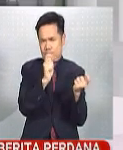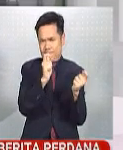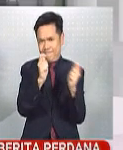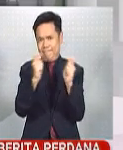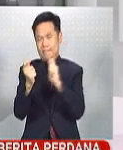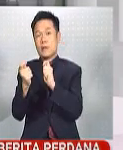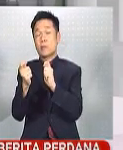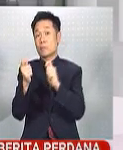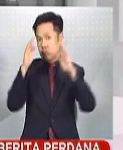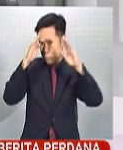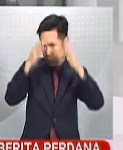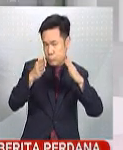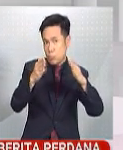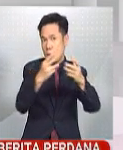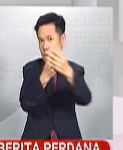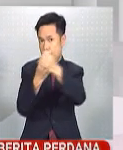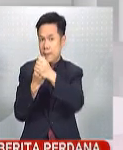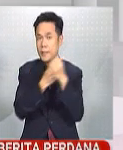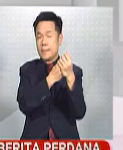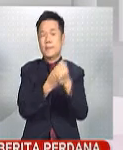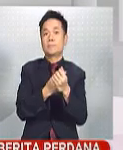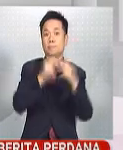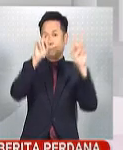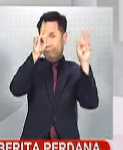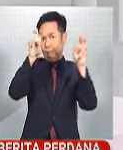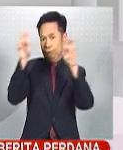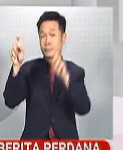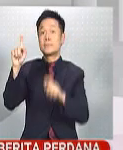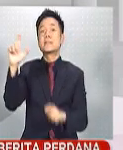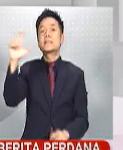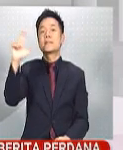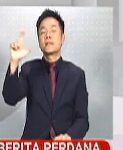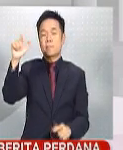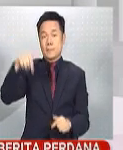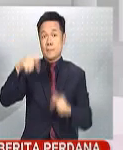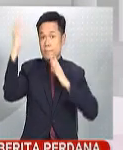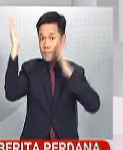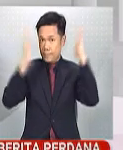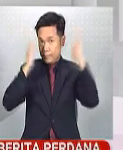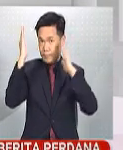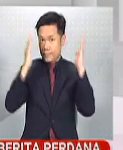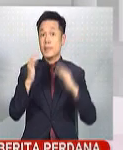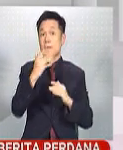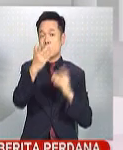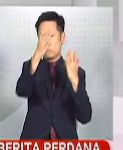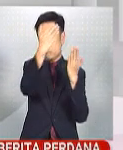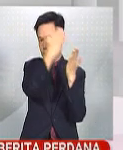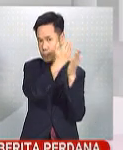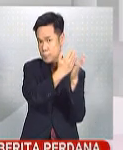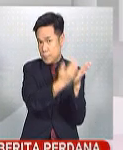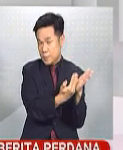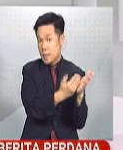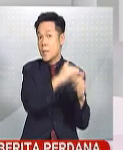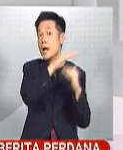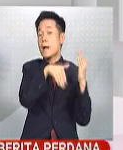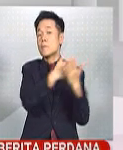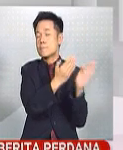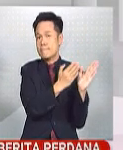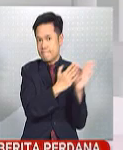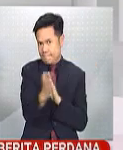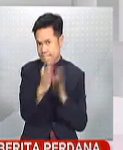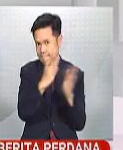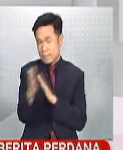segi keharmonian dan hala tuju Hal Ehwal Islam Negara. Jelasnya, beliau akan menyenaraikan usaha dan cadangan yang boleh